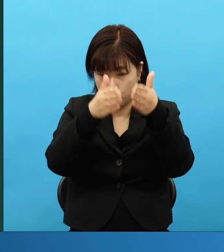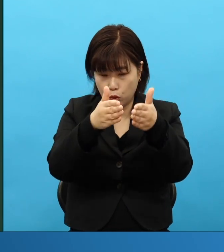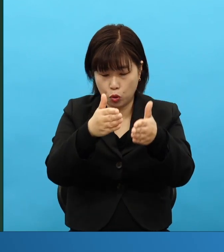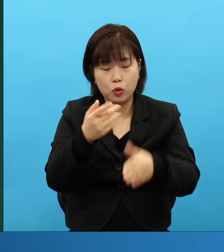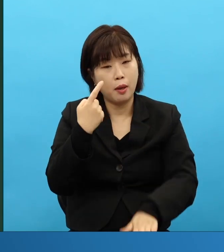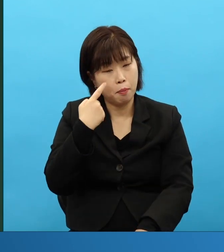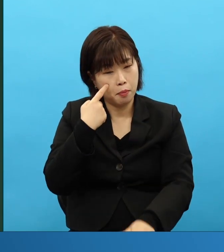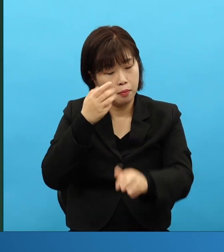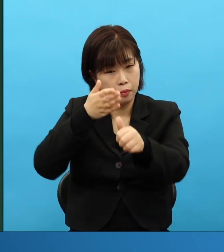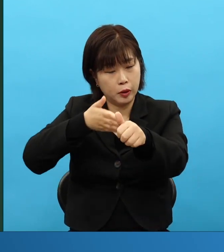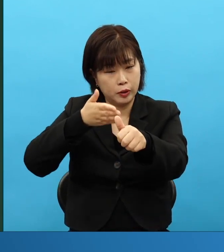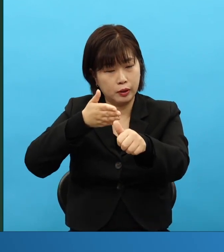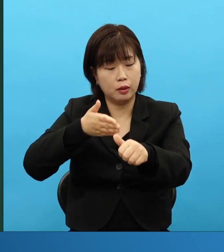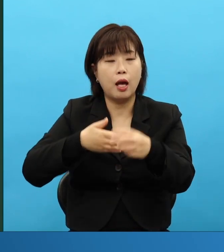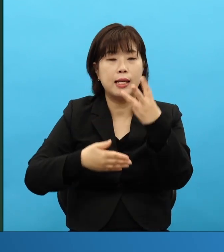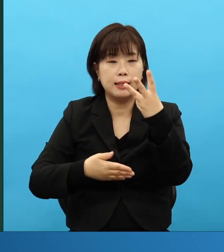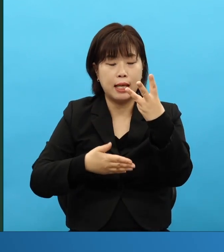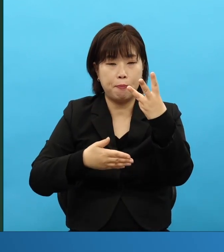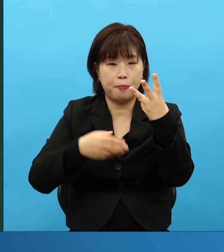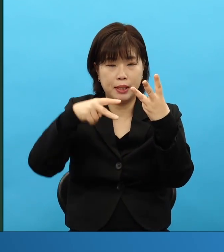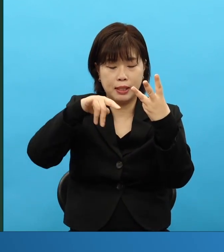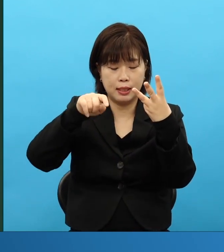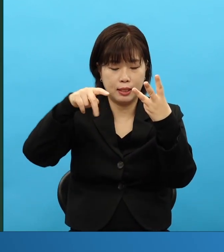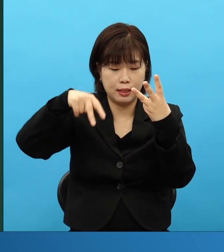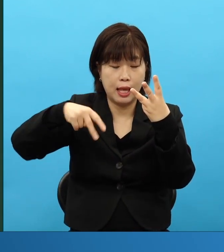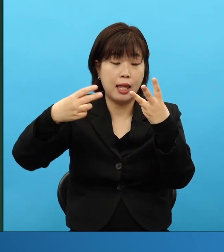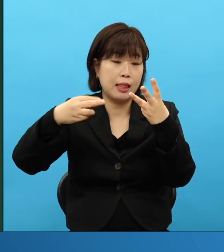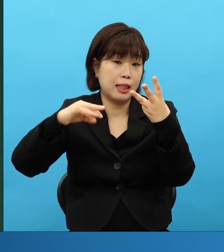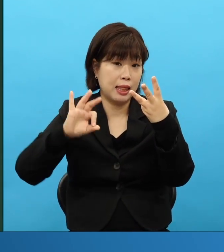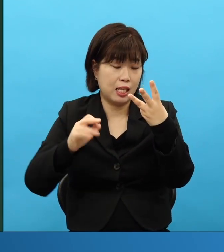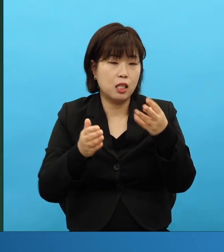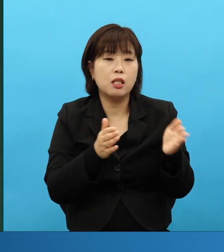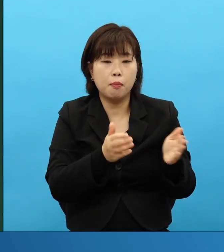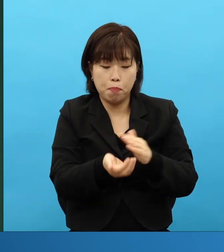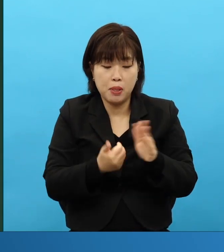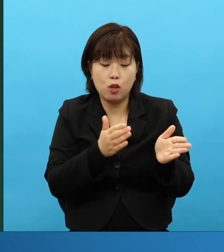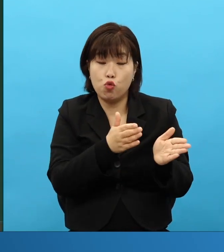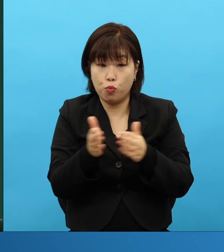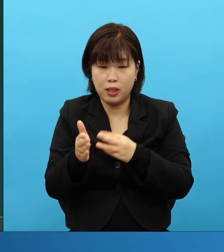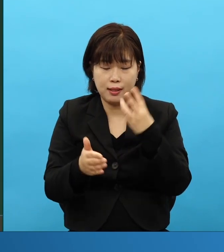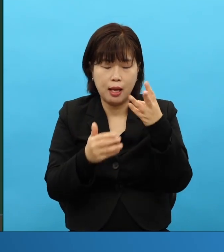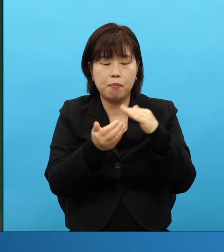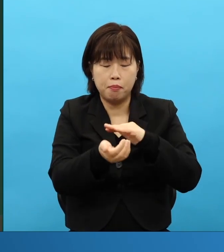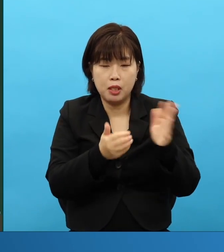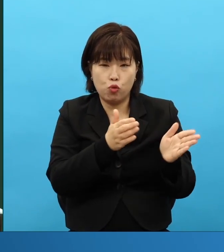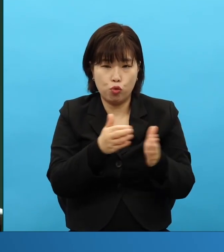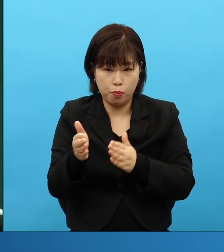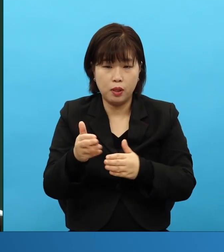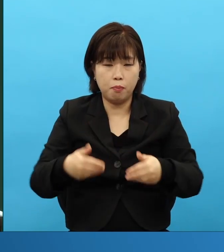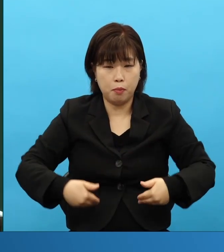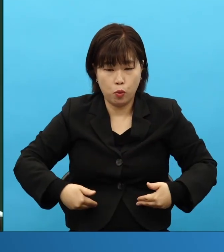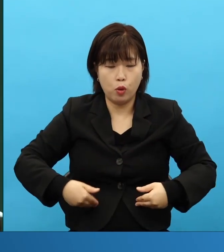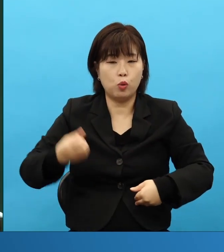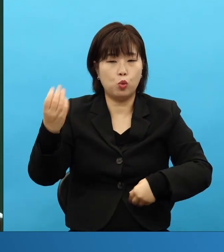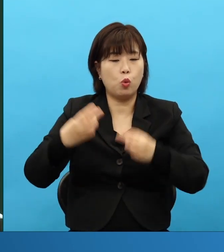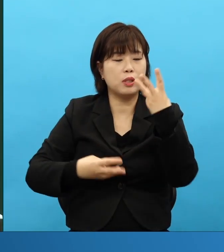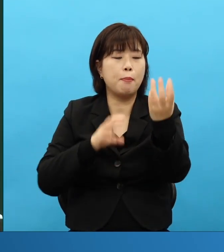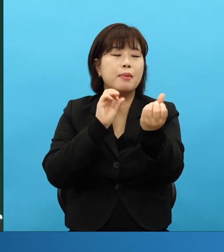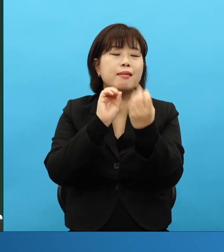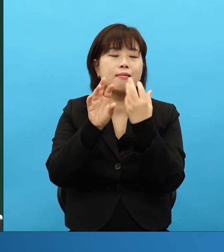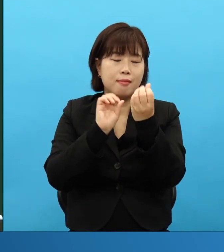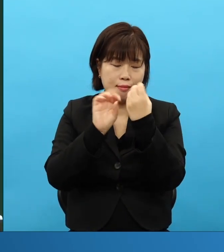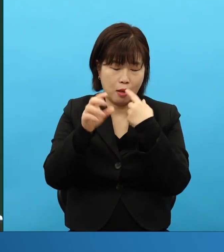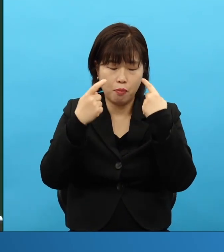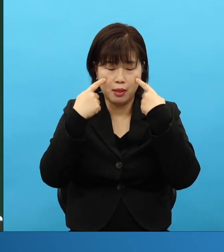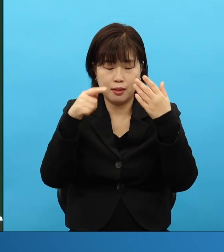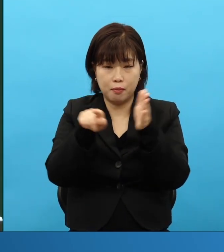settings. 그리고 3응답 이걸 늘 갖고 있어야 돼요. And the three answers always have this. 네, 절대로 놓치면 안 돼요. Do not lose hold